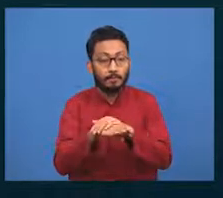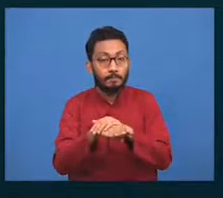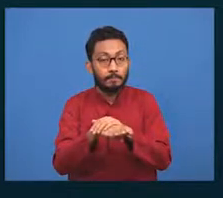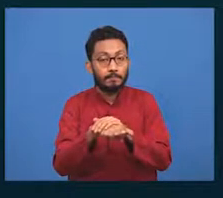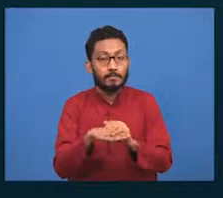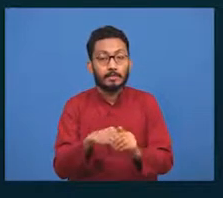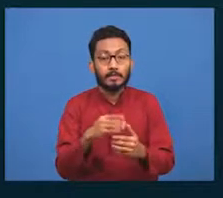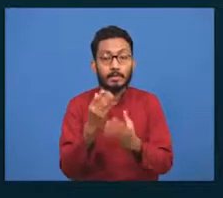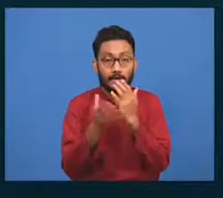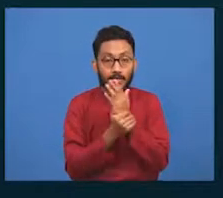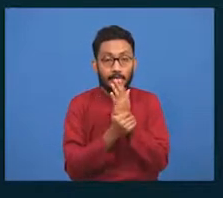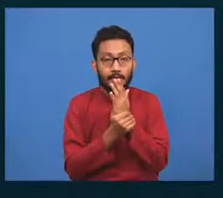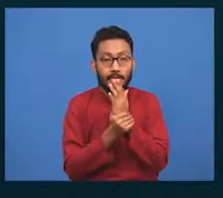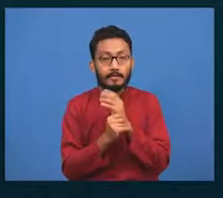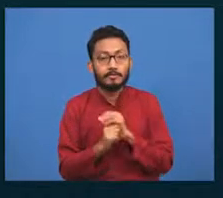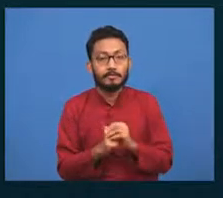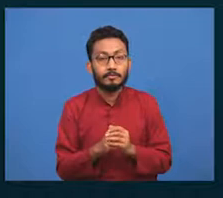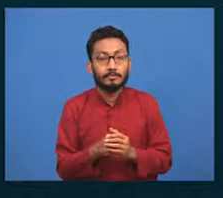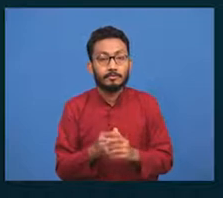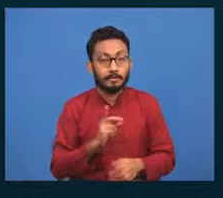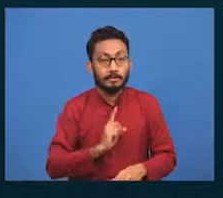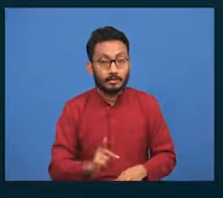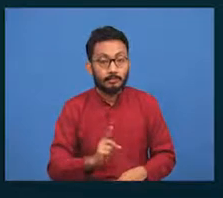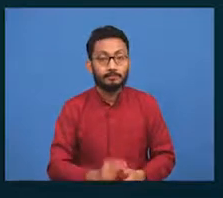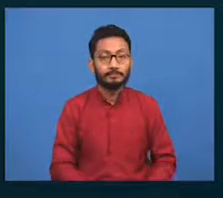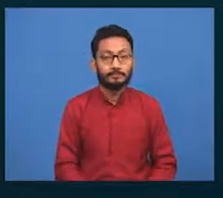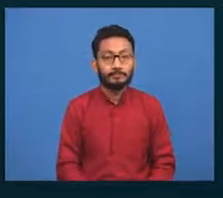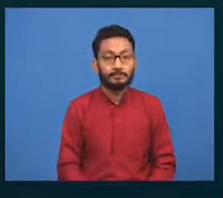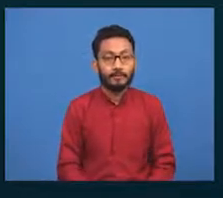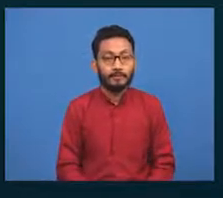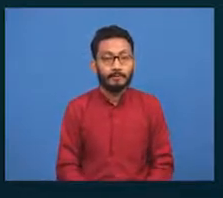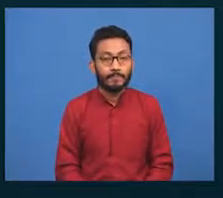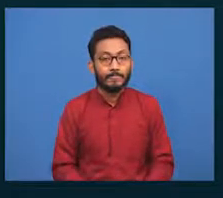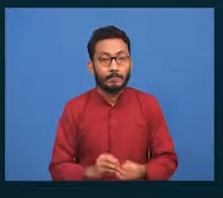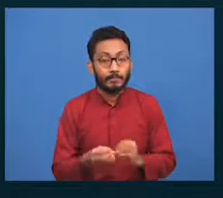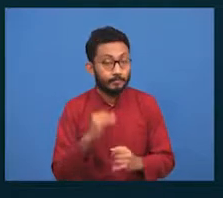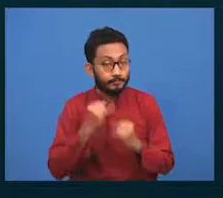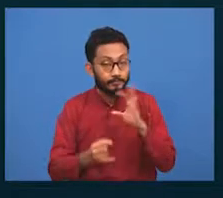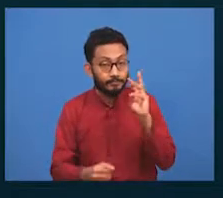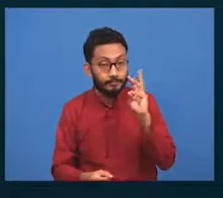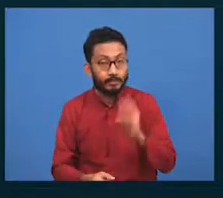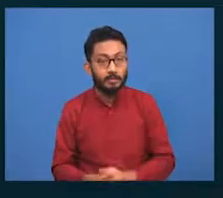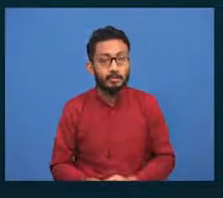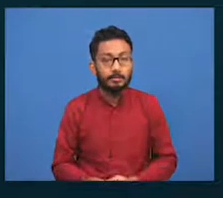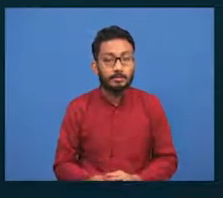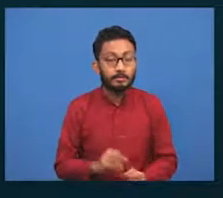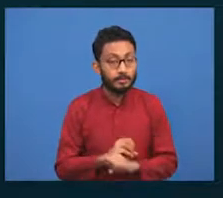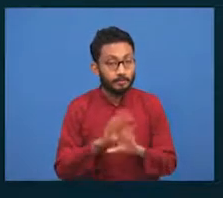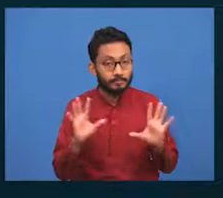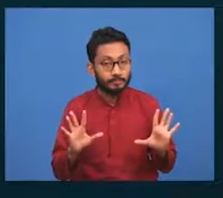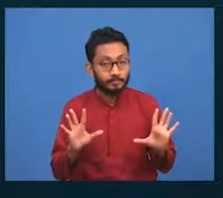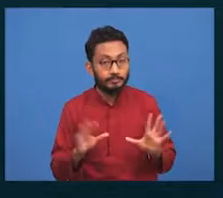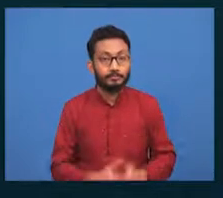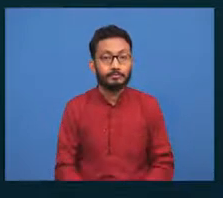isu-isu mempersendakan agama. Dan yang terakhir, objek kita pada hari ini ialah kita dapat menerangkan dua